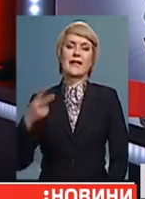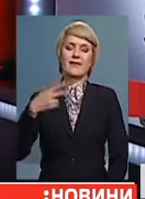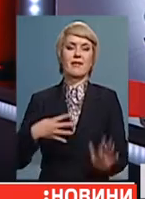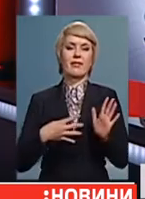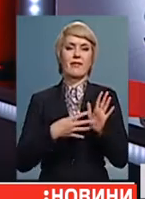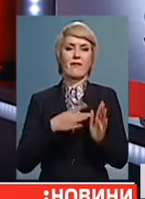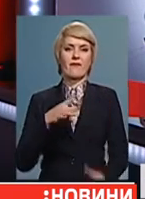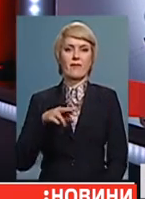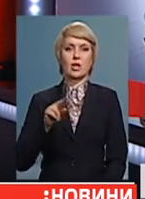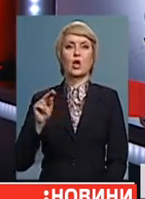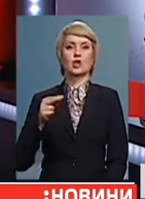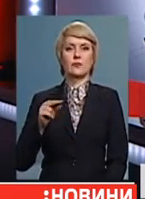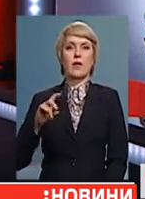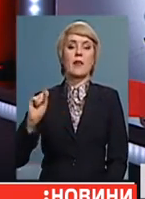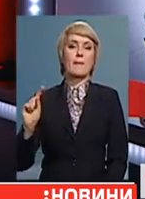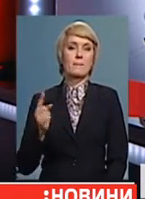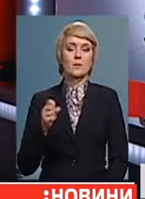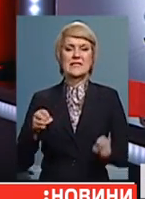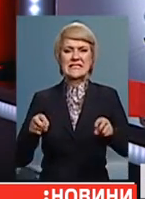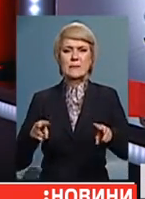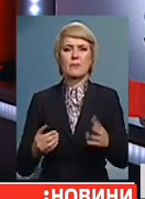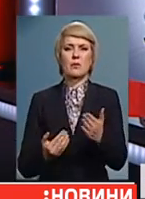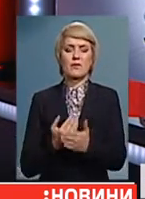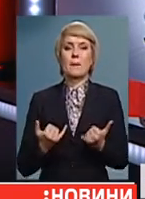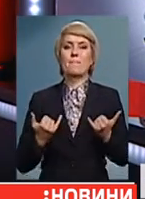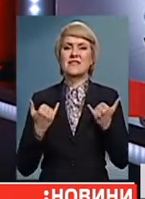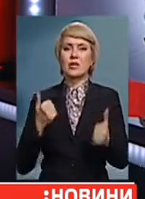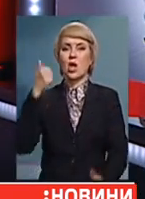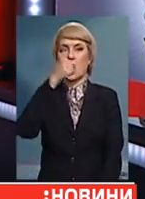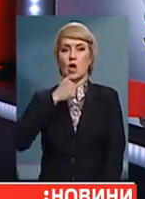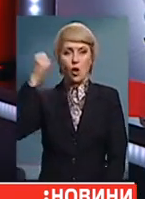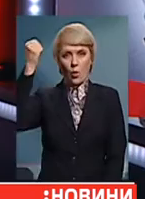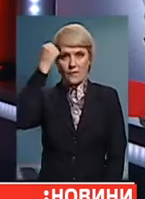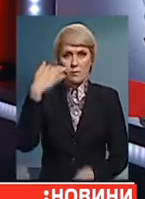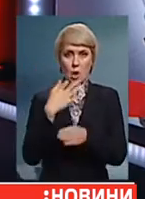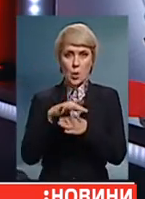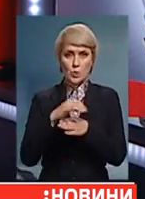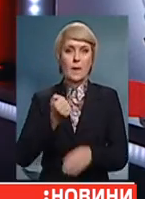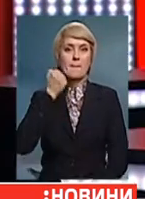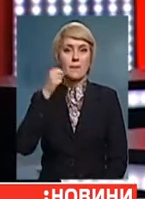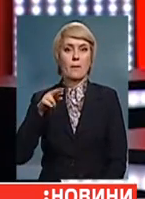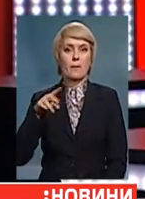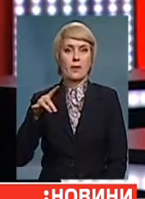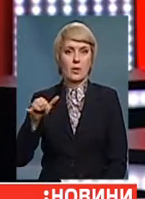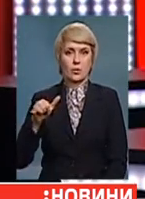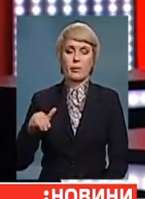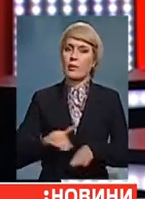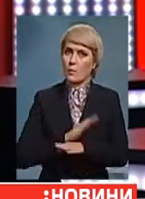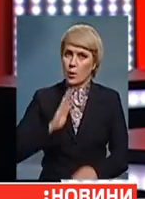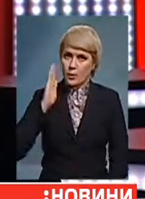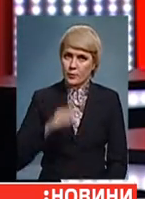29 вересня, четвер, на першому спецвипуск новин, присвячений роковинам розстрілів у Бабиному Яру. Доброго ранку.